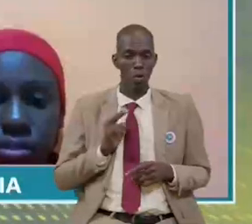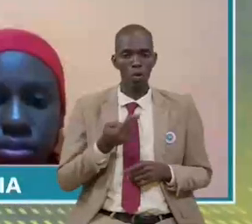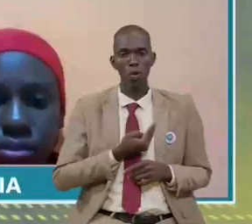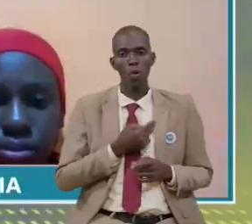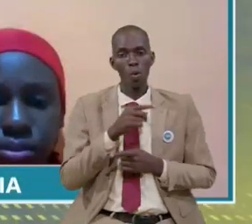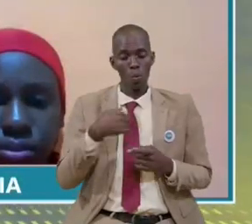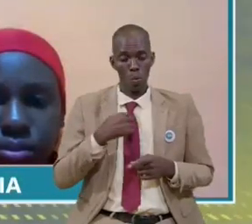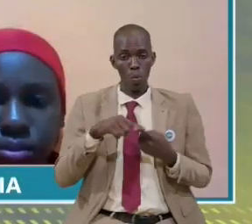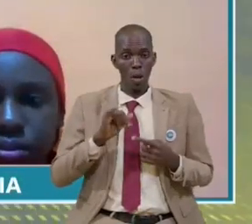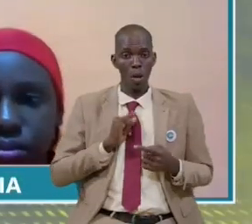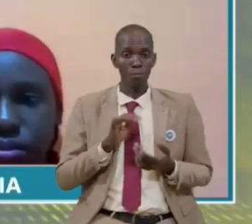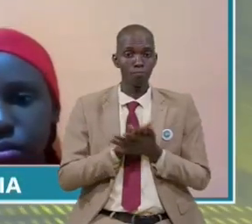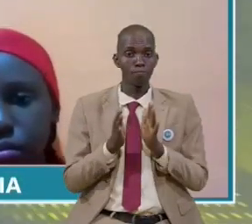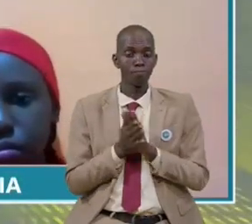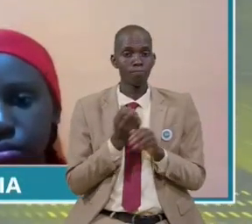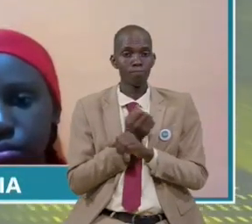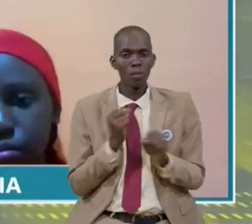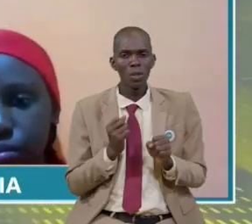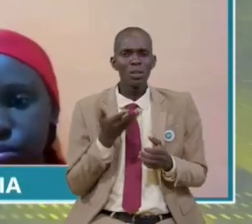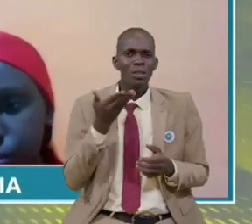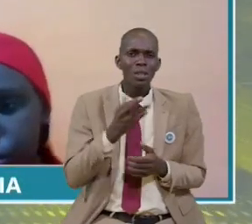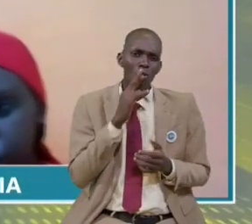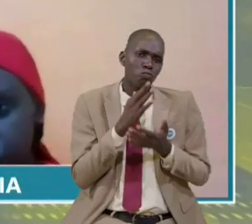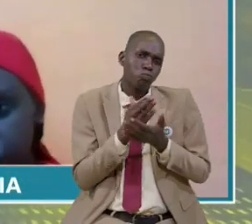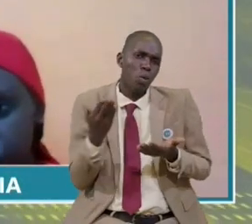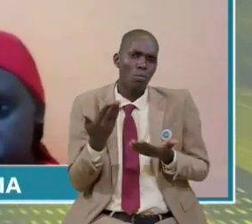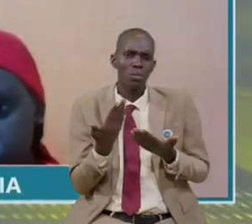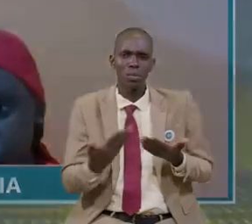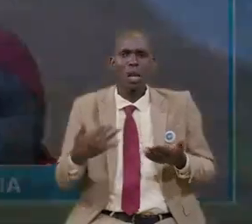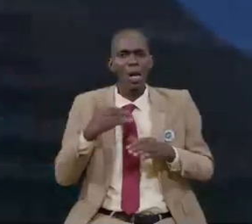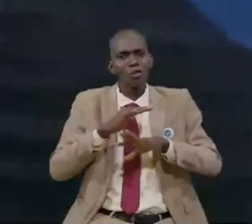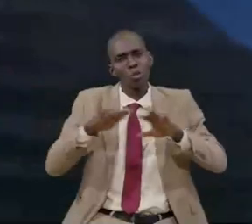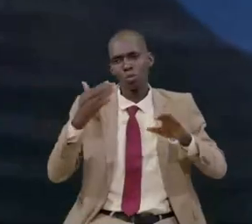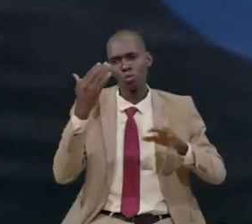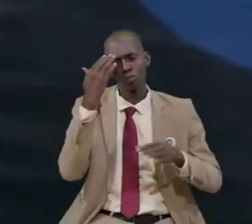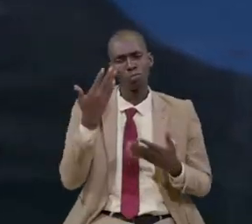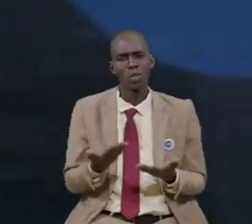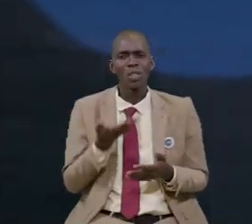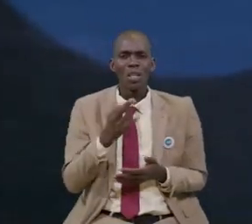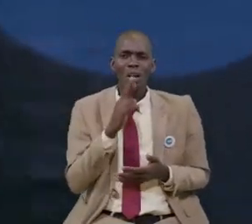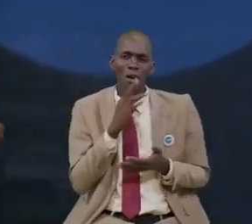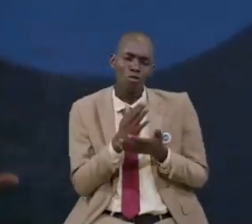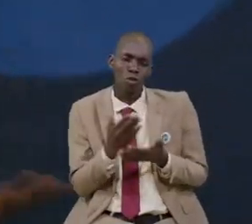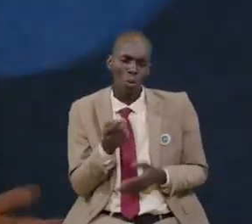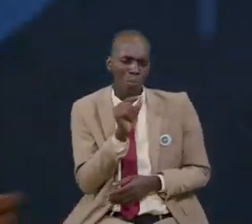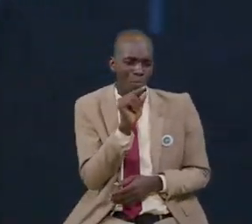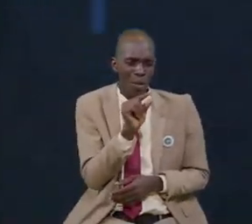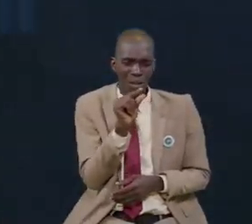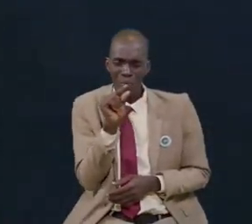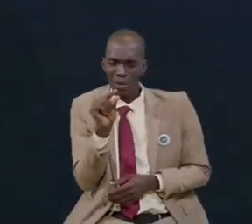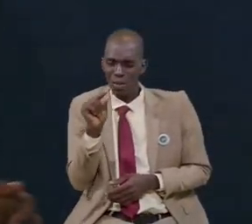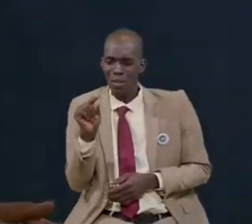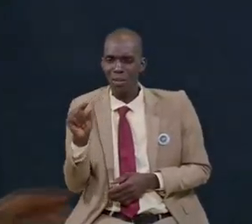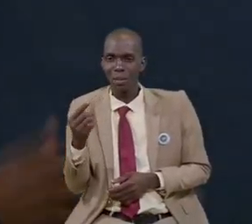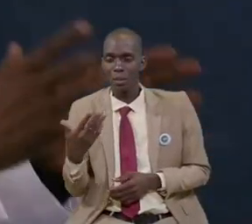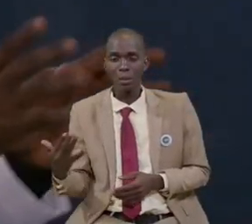je suis devenu né de nouveau. Il y a des choses que je ne savais pas. Il y a beaucoup de choses, de petites choses qui